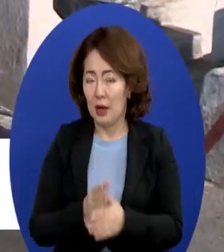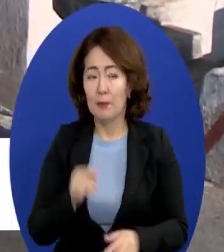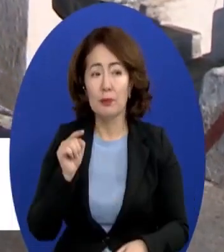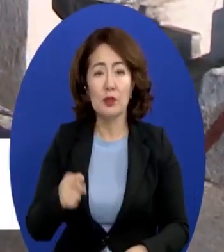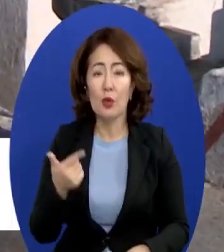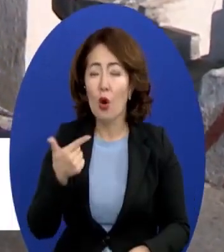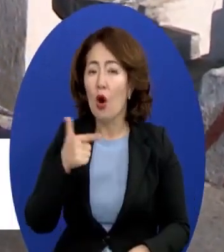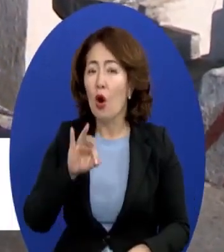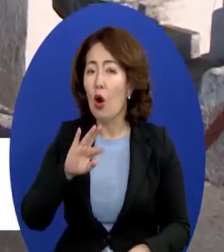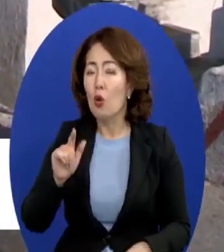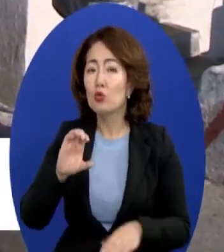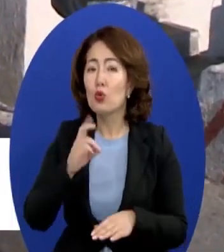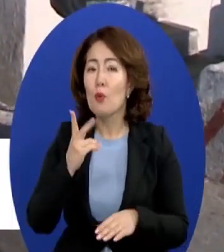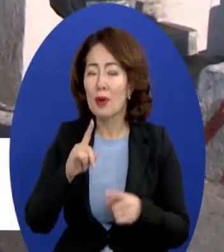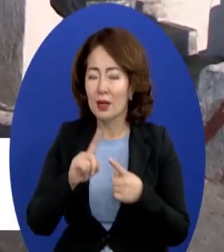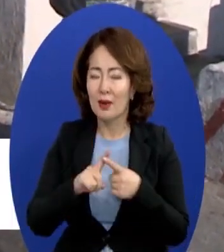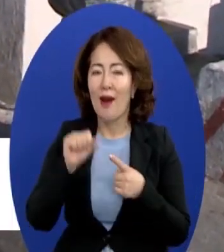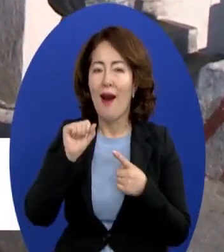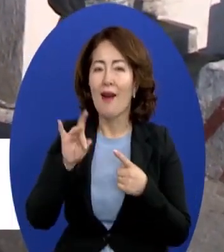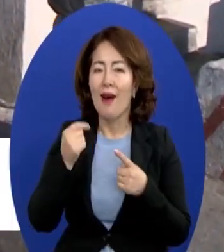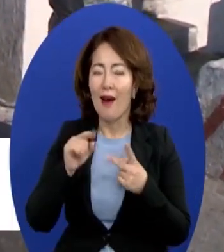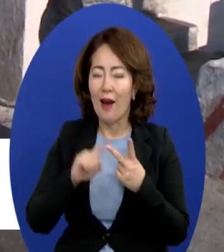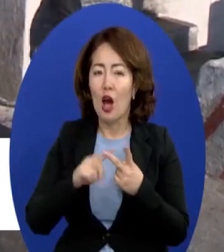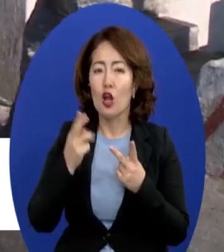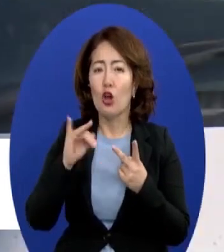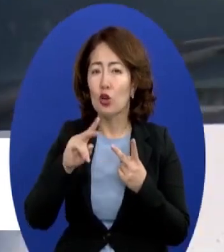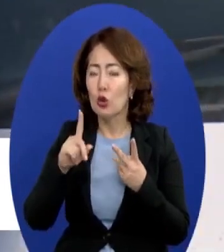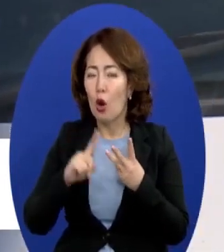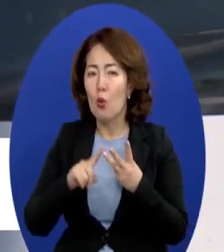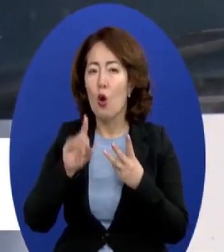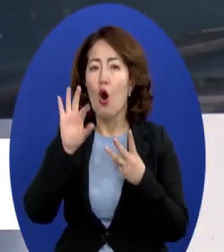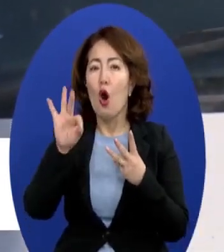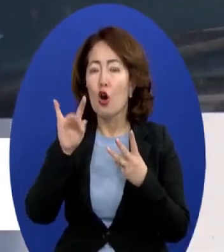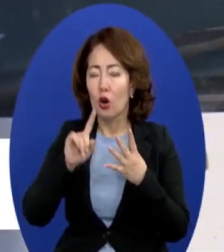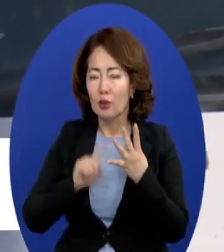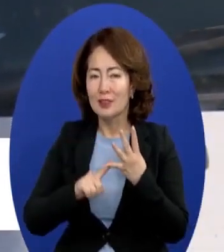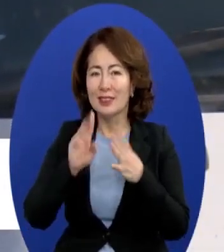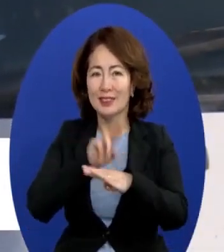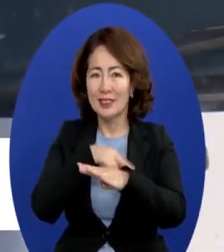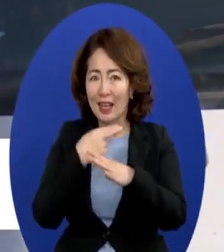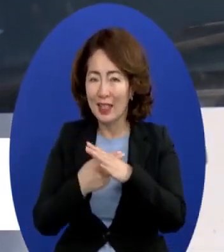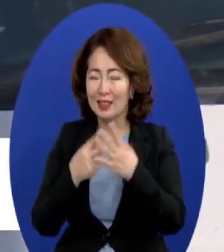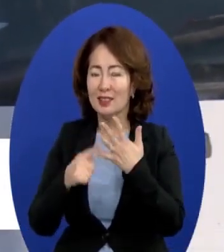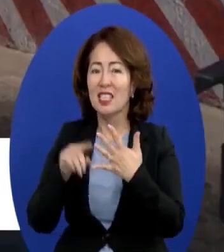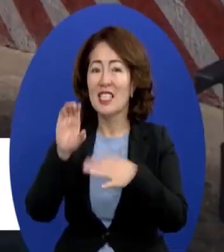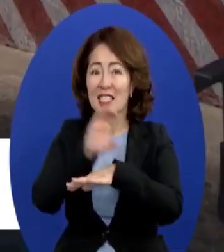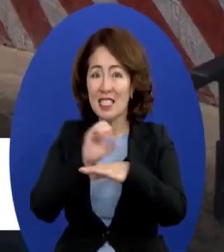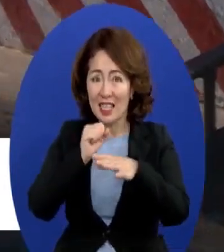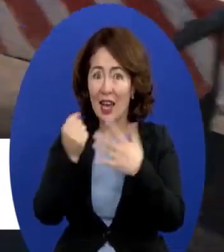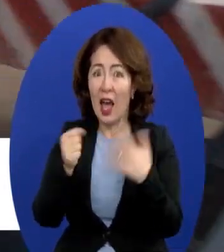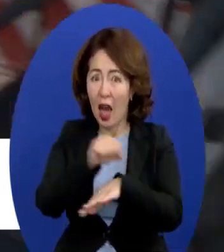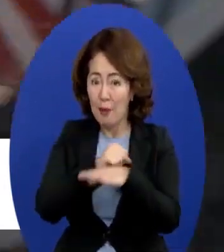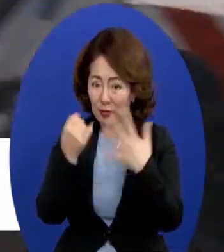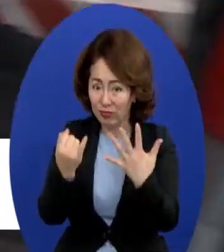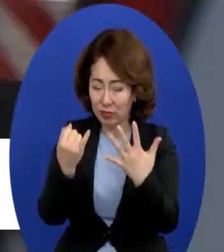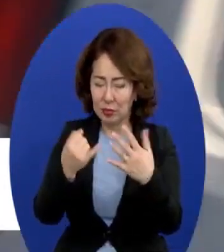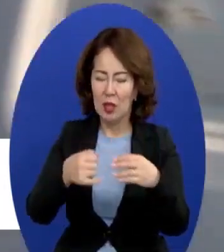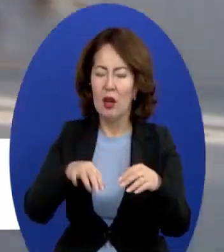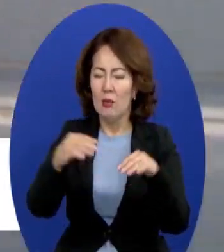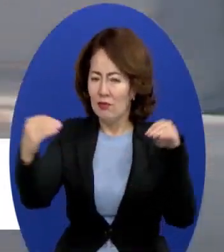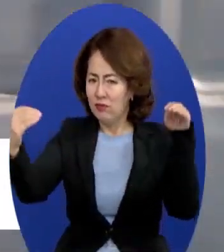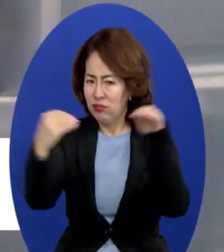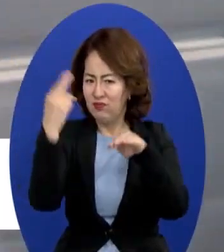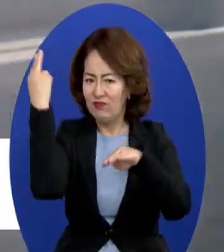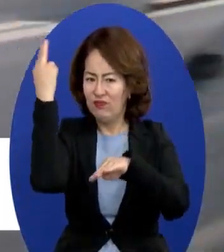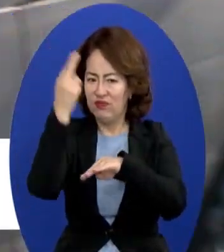Тухайлбал Говь Сүмбэр, Архангай, Дорногов, Орхон, Дархан, Сэлэнг аймаг руу зорчих иргэдийг постоор нэвтрэхэд нарийн шалгаж байна.